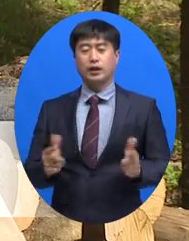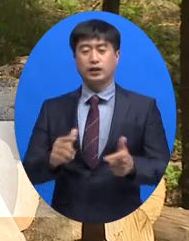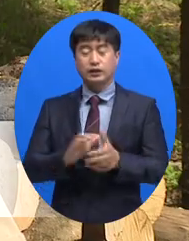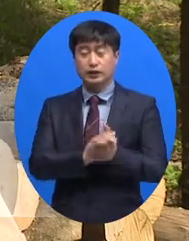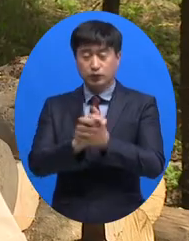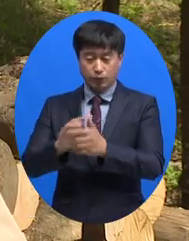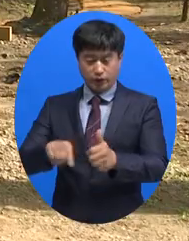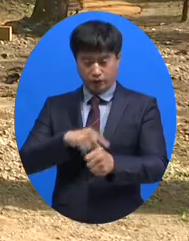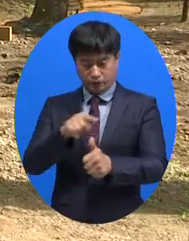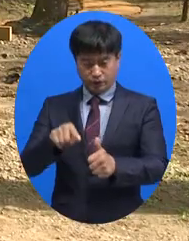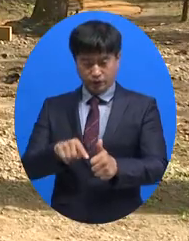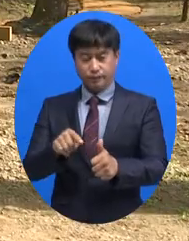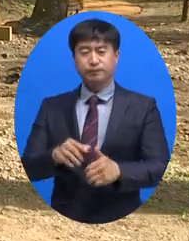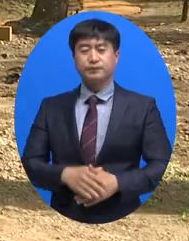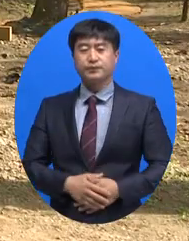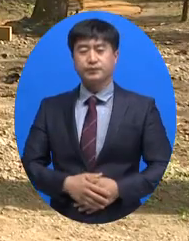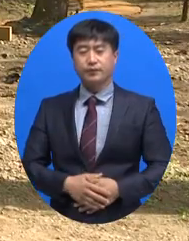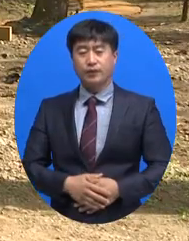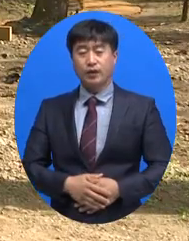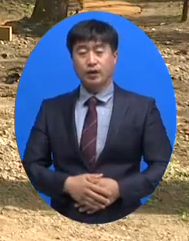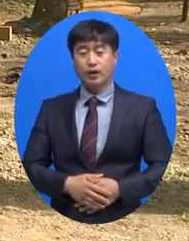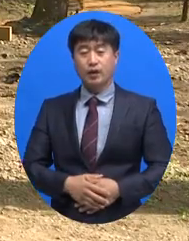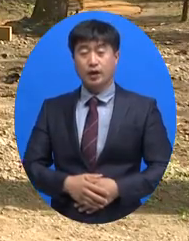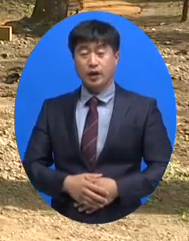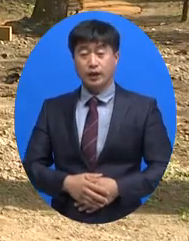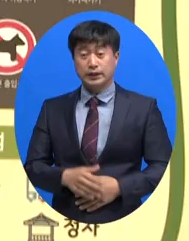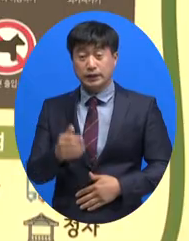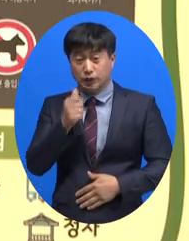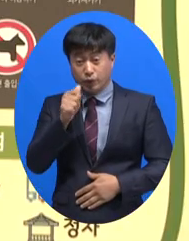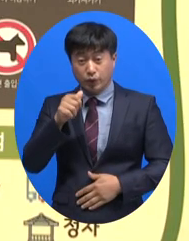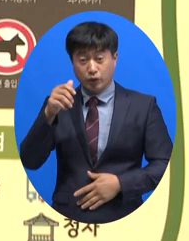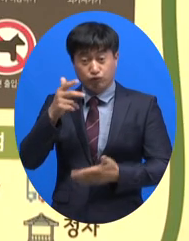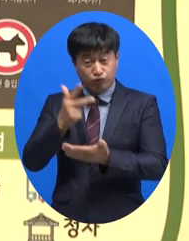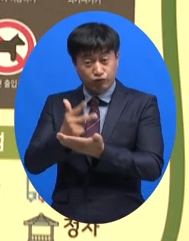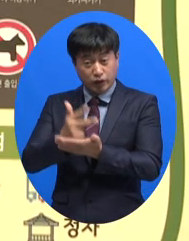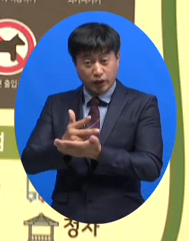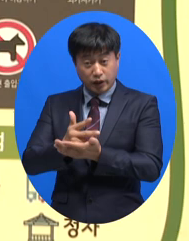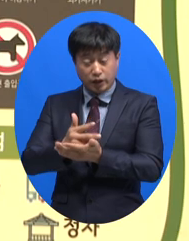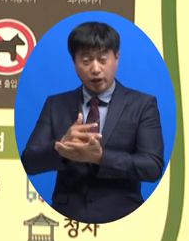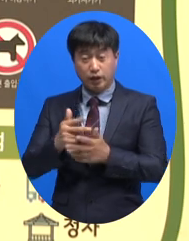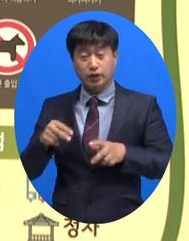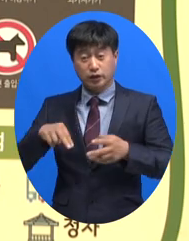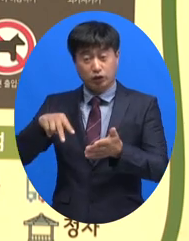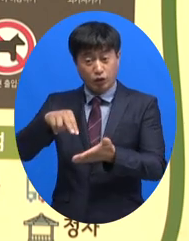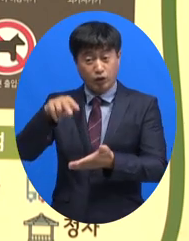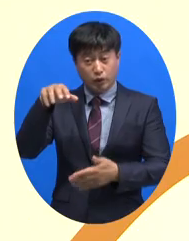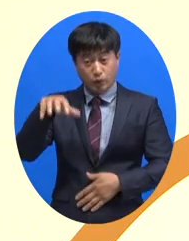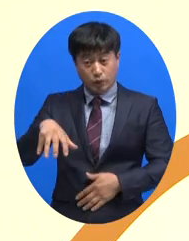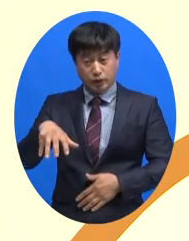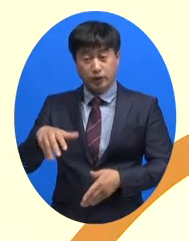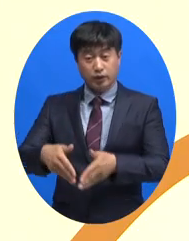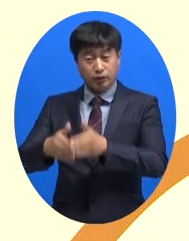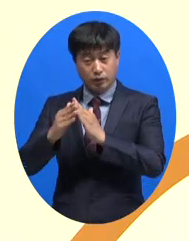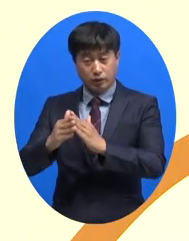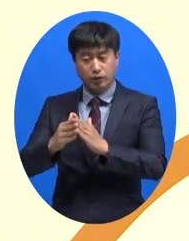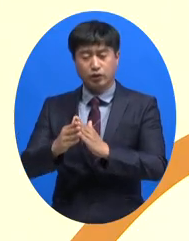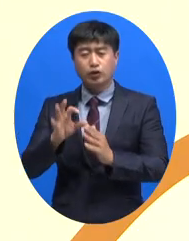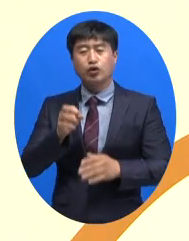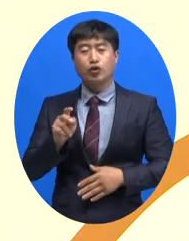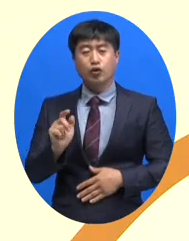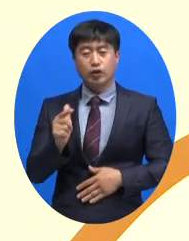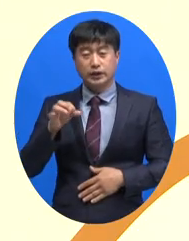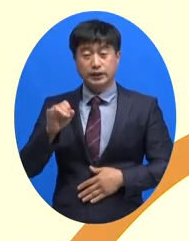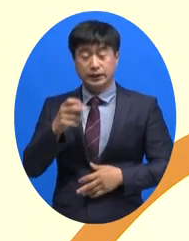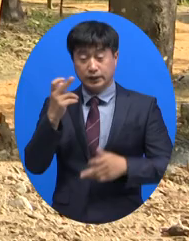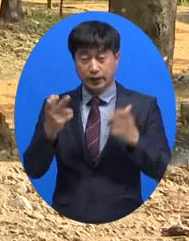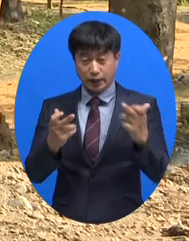소재로 사용하여 연인산 숲놀이터는 탐방안내소 주차장 인근 소리길 산책길에 자리를 잡았고